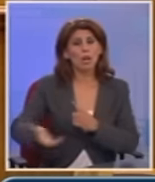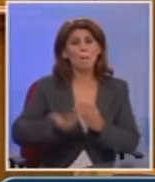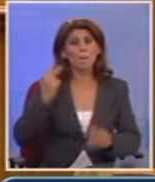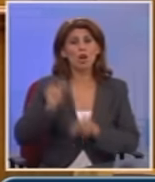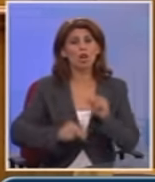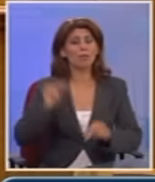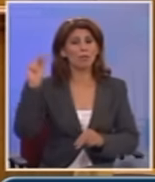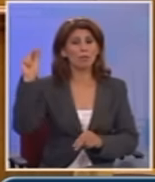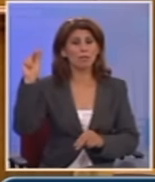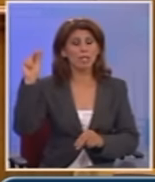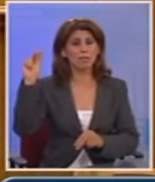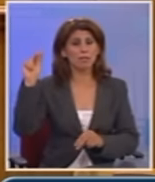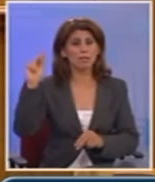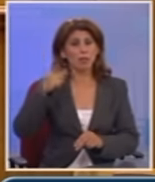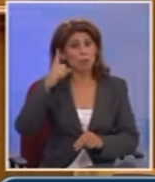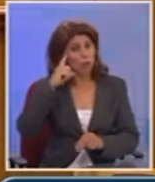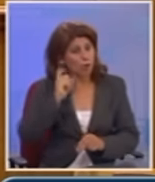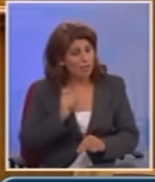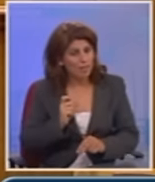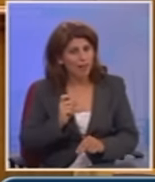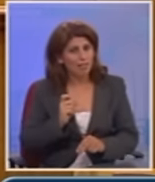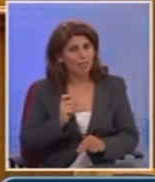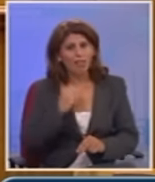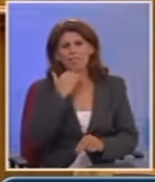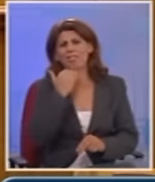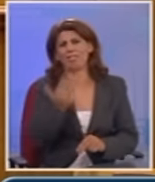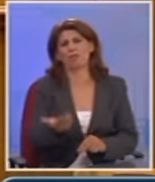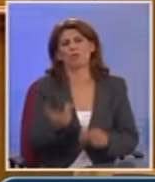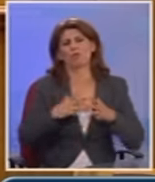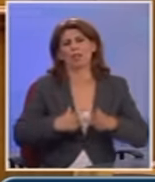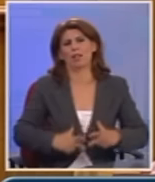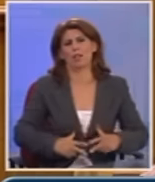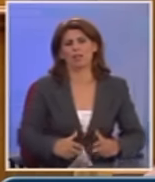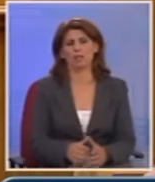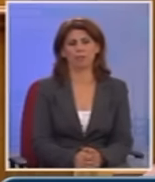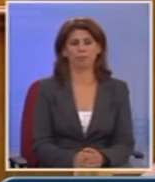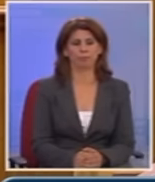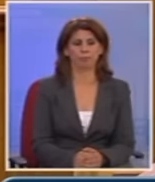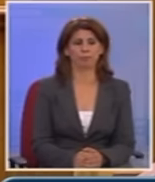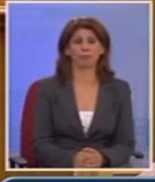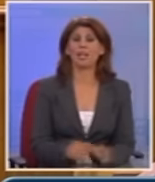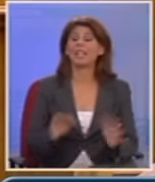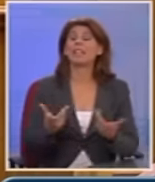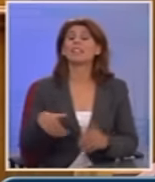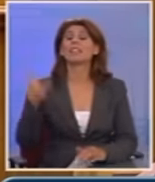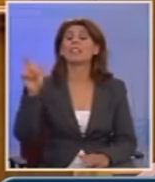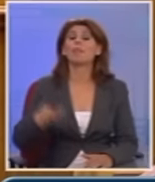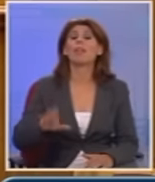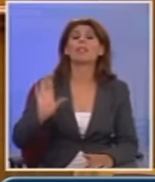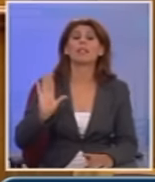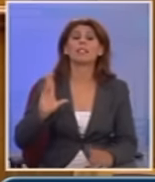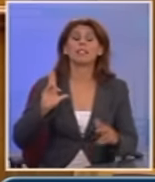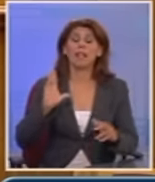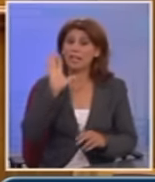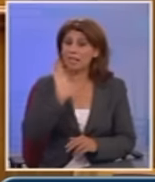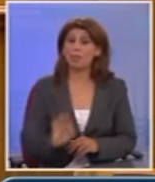προεκλογικές υποσχέσεις που εν γνώση σας δεν μπορούσατε να ικανοποιήσετε? Γιατί δεν ήσασταν ειλικρινείς ούτε